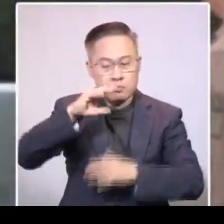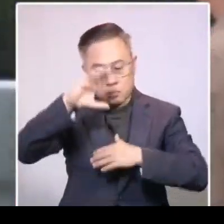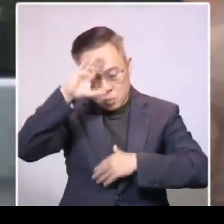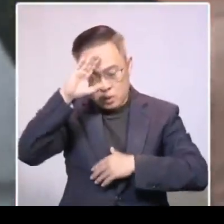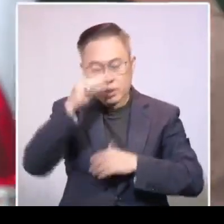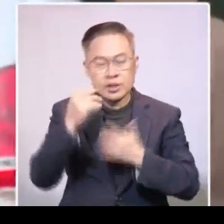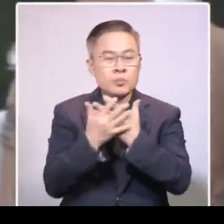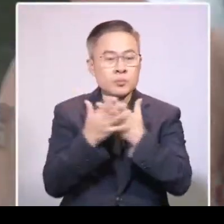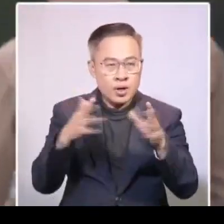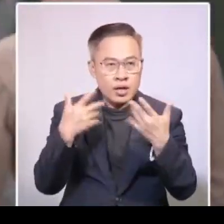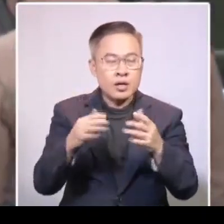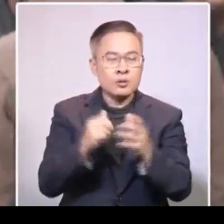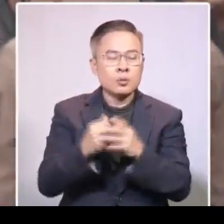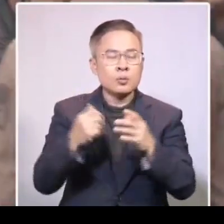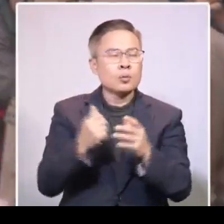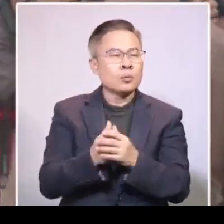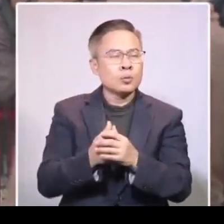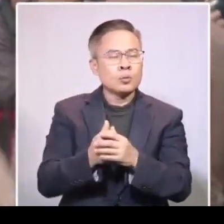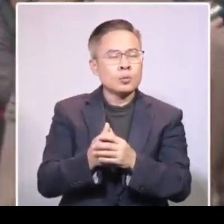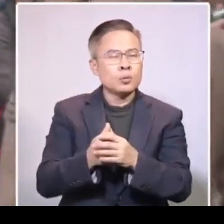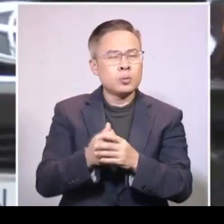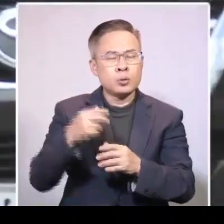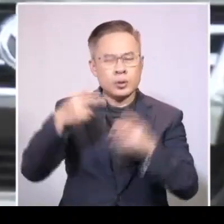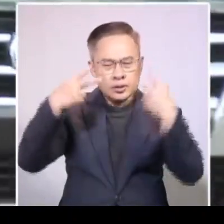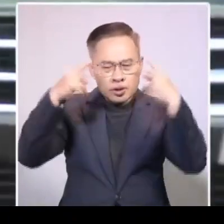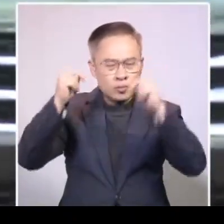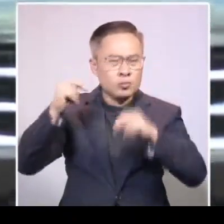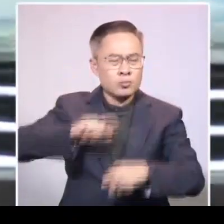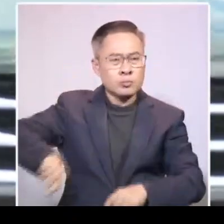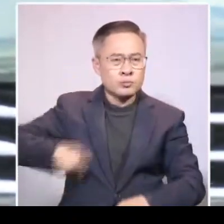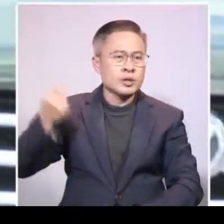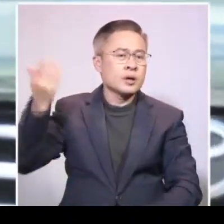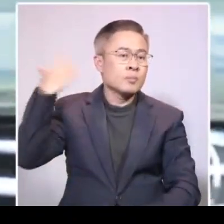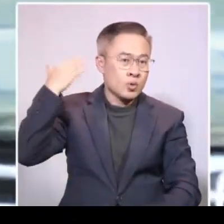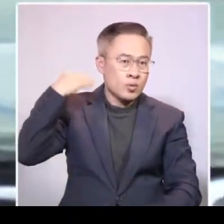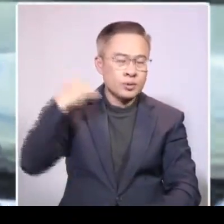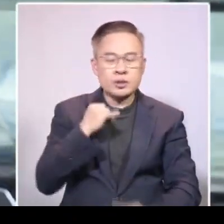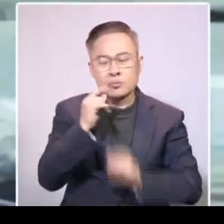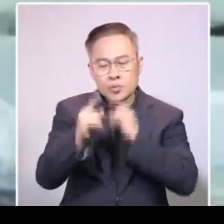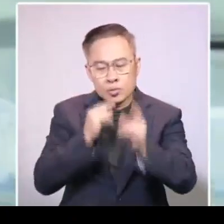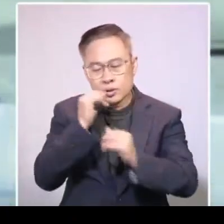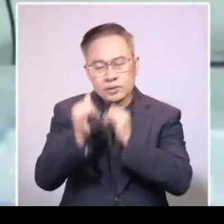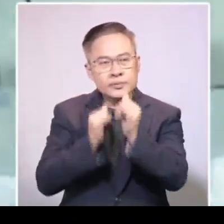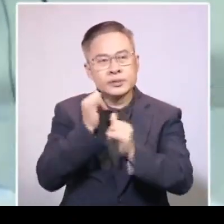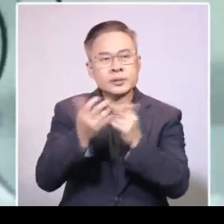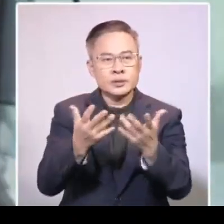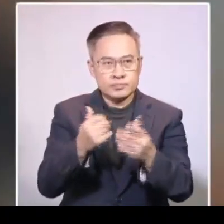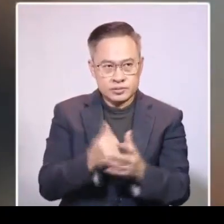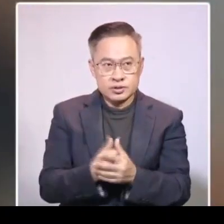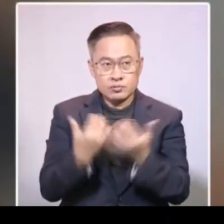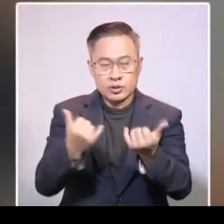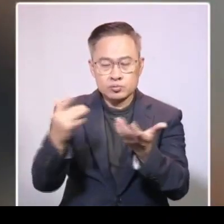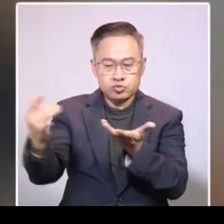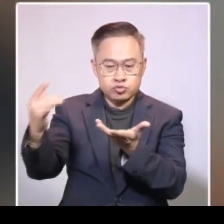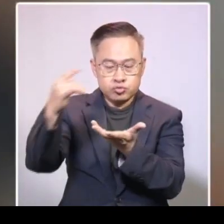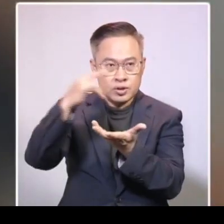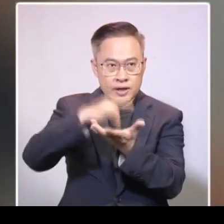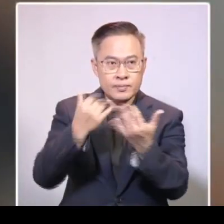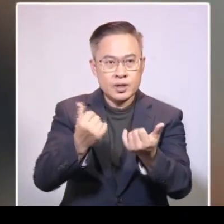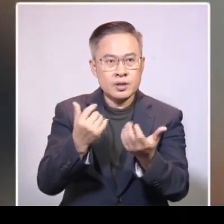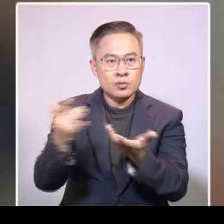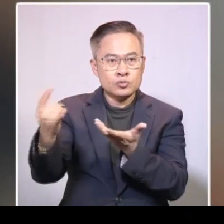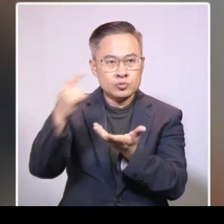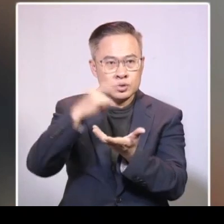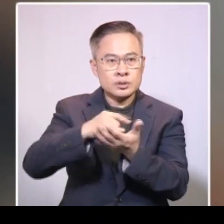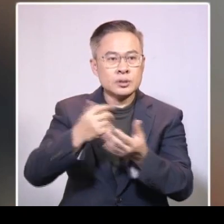ษก็ได้มีการพูดคุยกันและระหว่างการเดินทางมาสมเด็จฮุนเซนก็ได้โพสต์เฟซบุ๊กขณะนั่งบนเครื่องบินส่วนตัวพร้อมข้อ